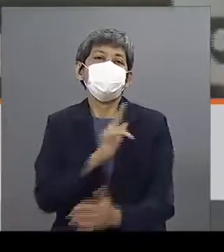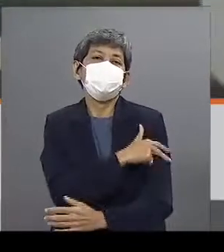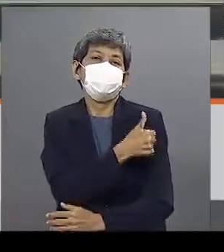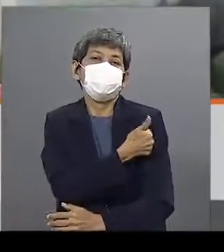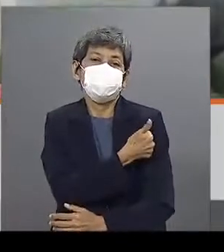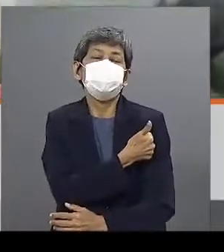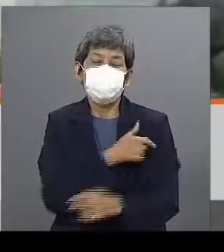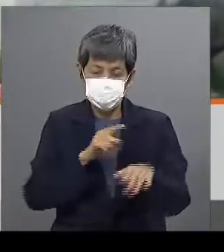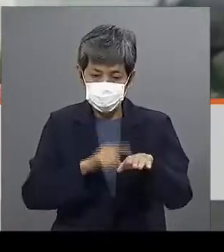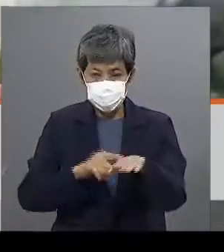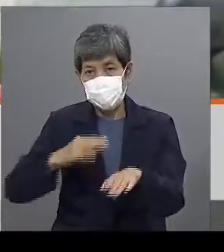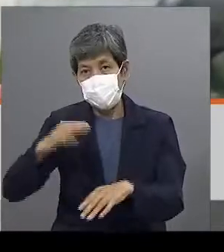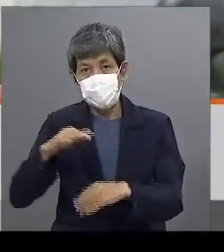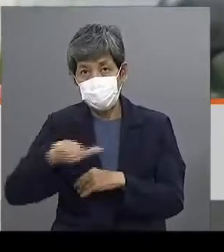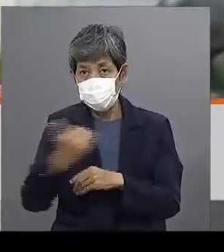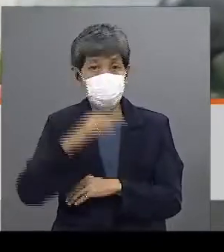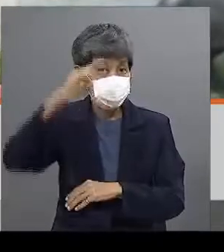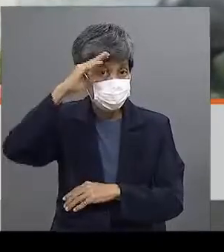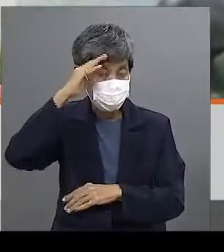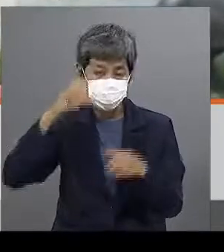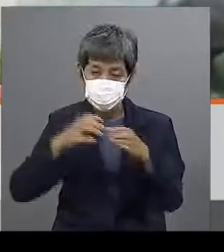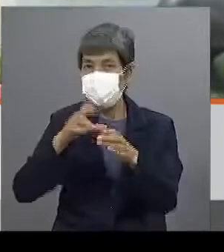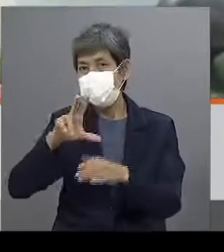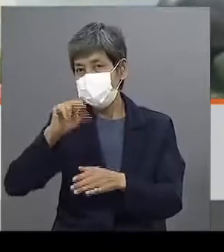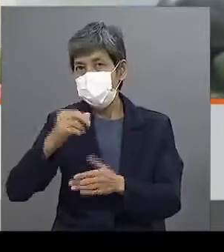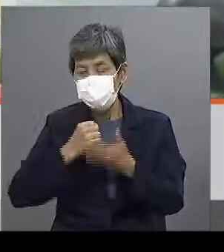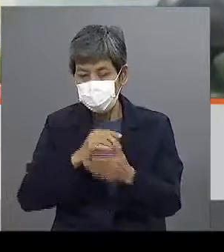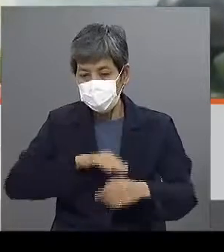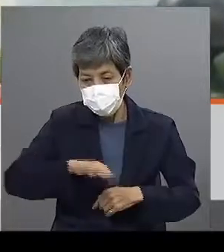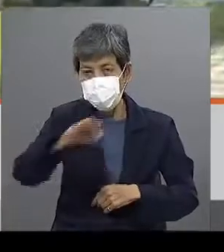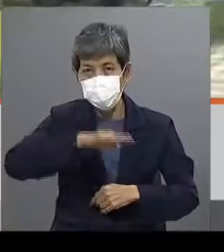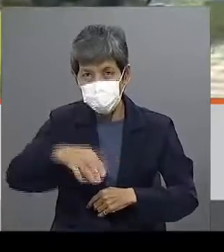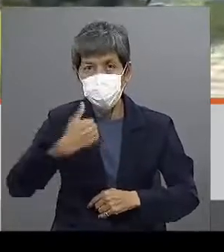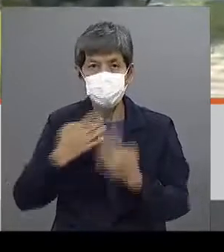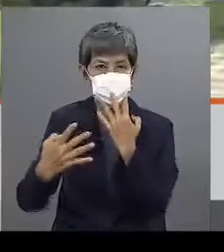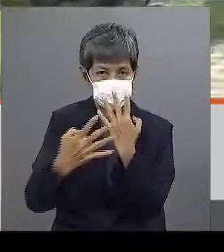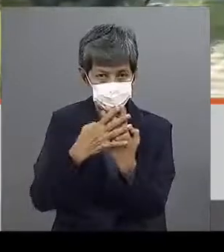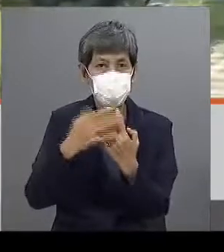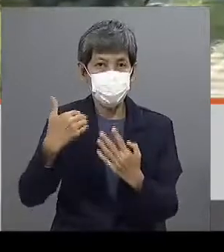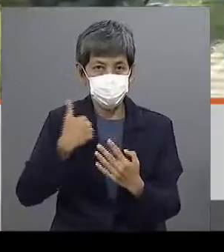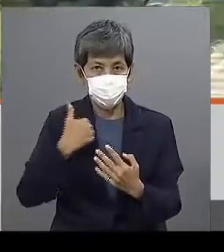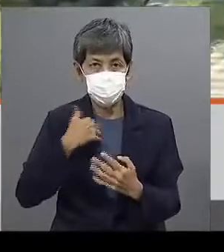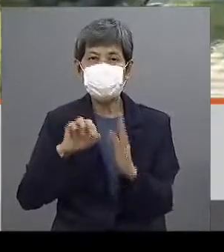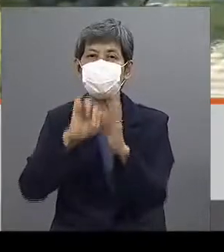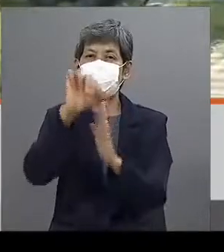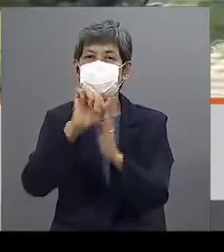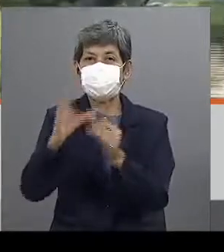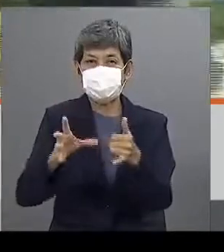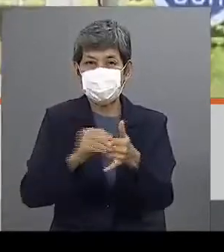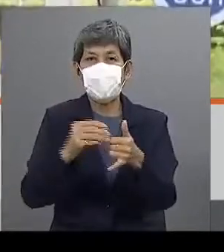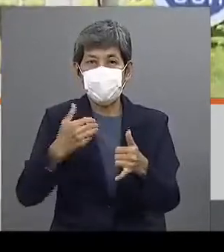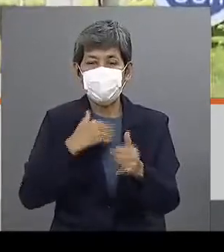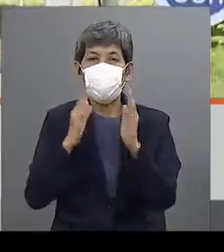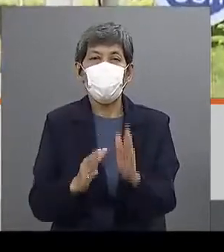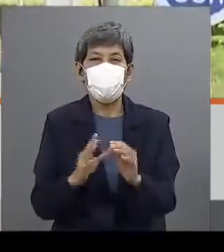ทหารจากมณฑลทหารบกที่33เข้าไปภายในหลังมีผู้ต้องขังในเรือนจำกลางเชียงใหม่ติดโควิช 19จำนวนมากครับ